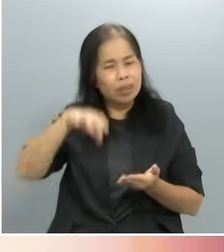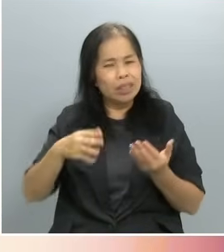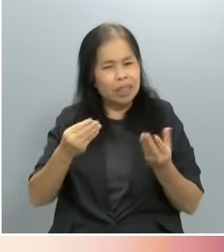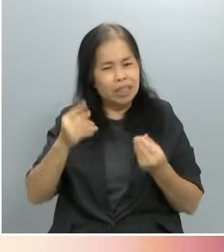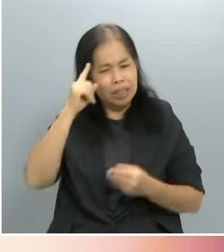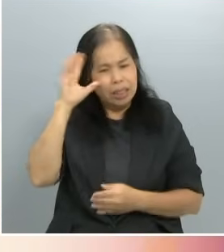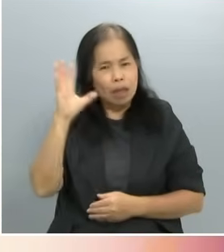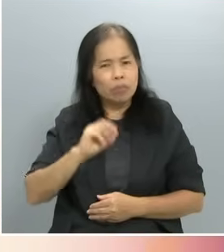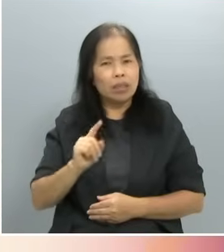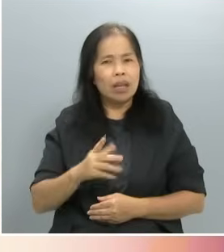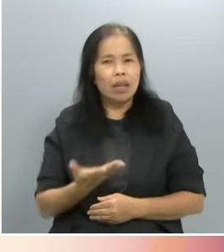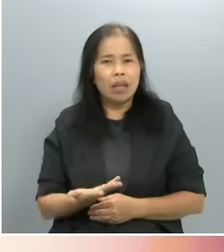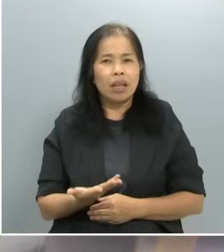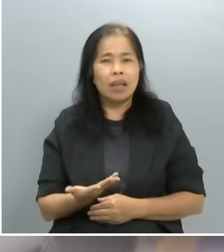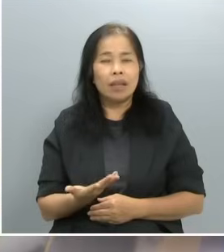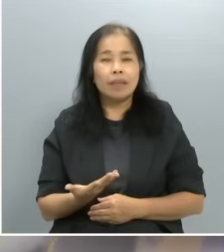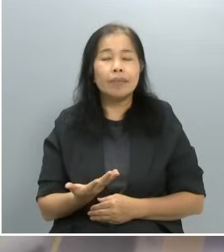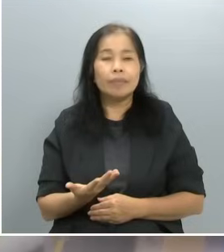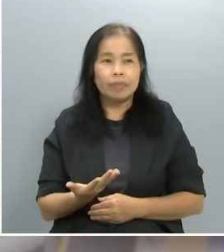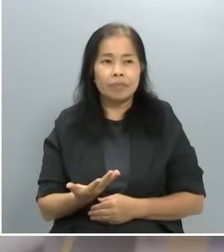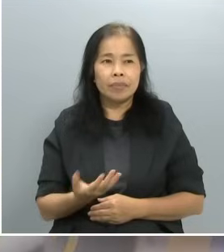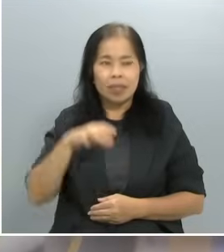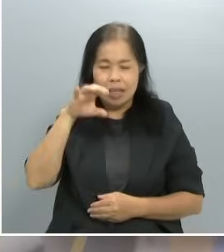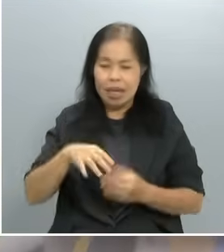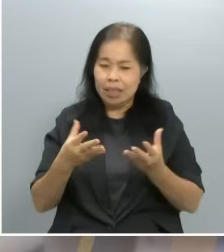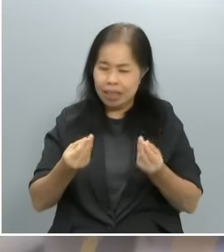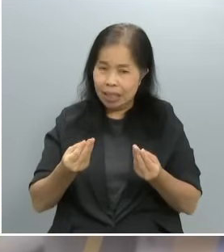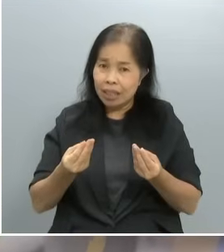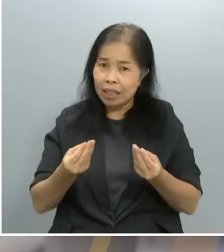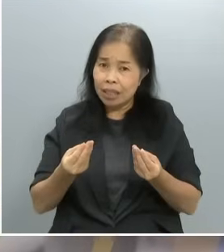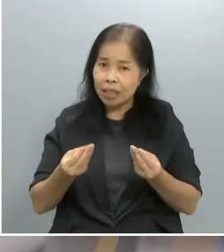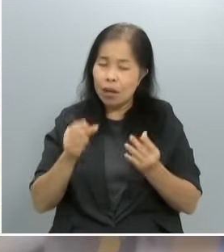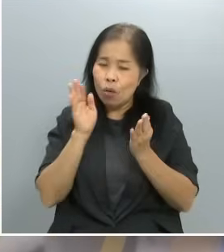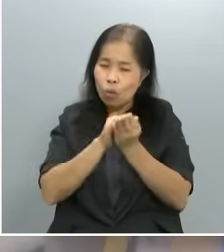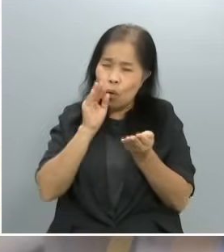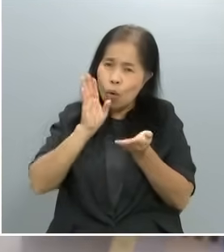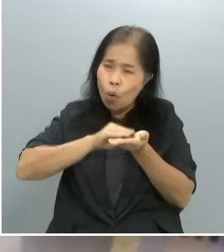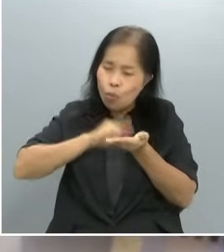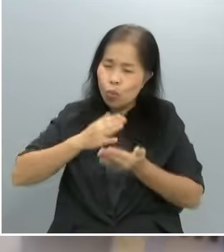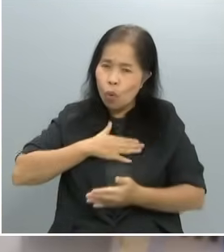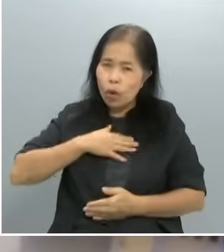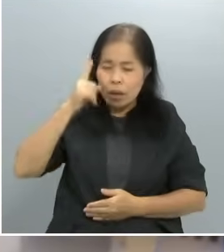ยังไงนี่ข้อมูลระวังรายละเอียดที่ดินมันหลุดมาได้ยังไงกันน่ะ